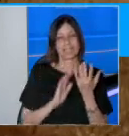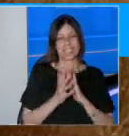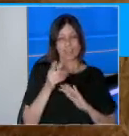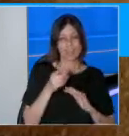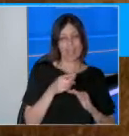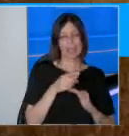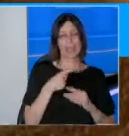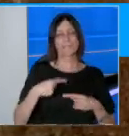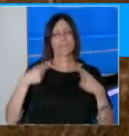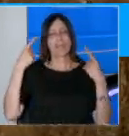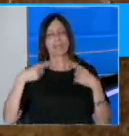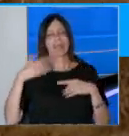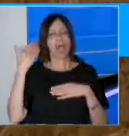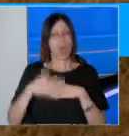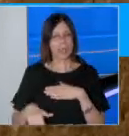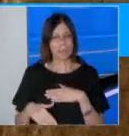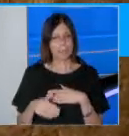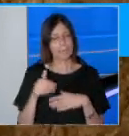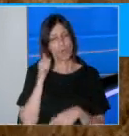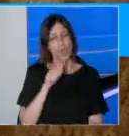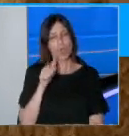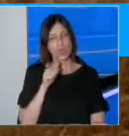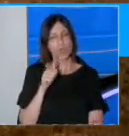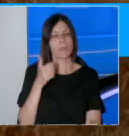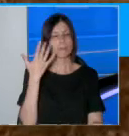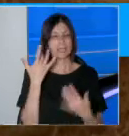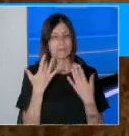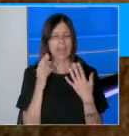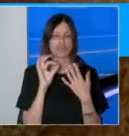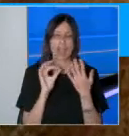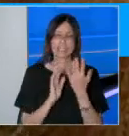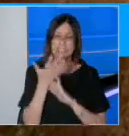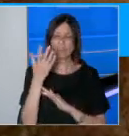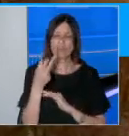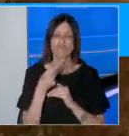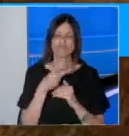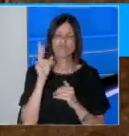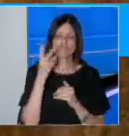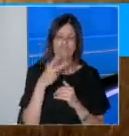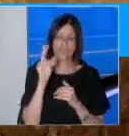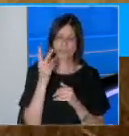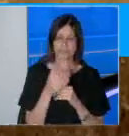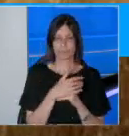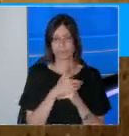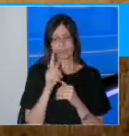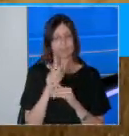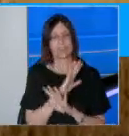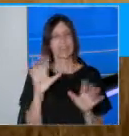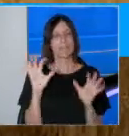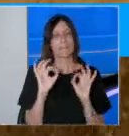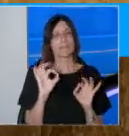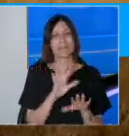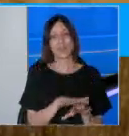בימים האחרונים, איראן, כל יום המספר של השרפות הולך וגדל, אבל אין באמת